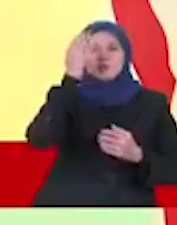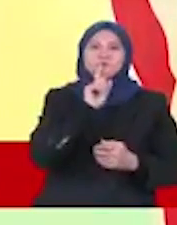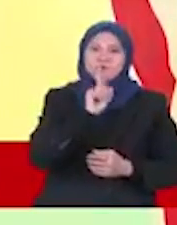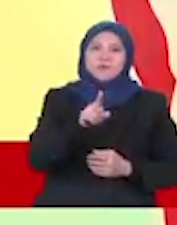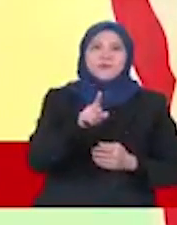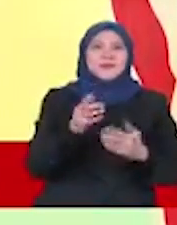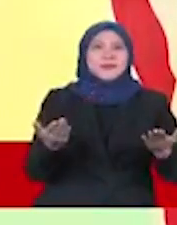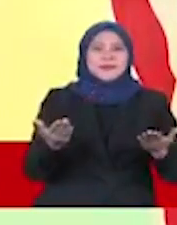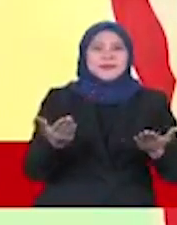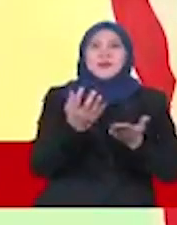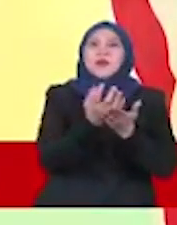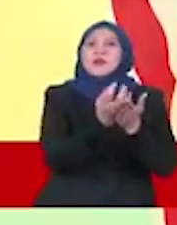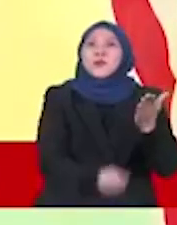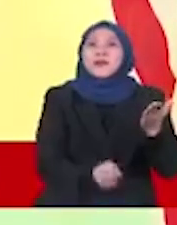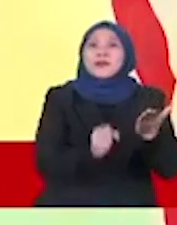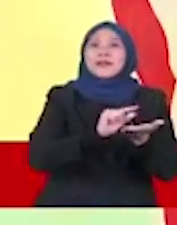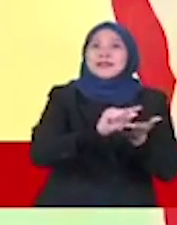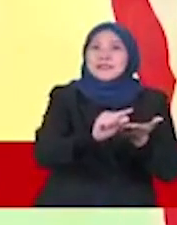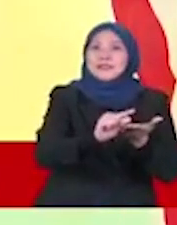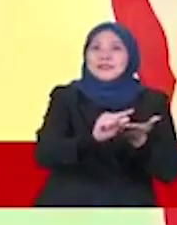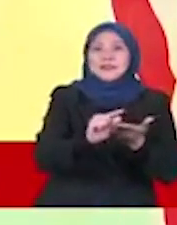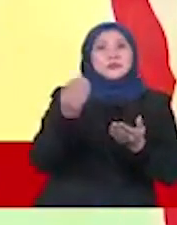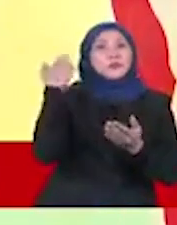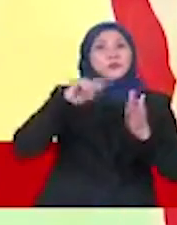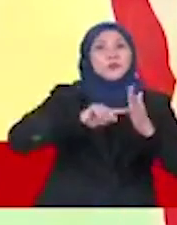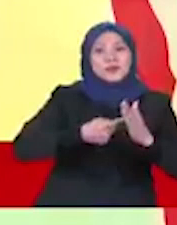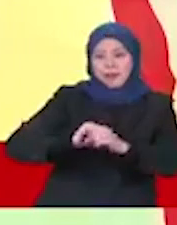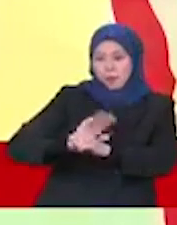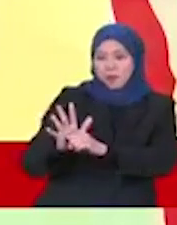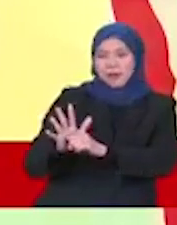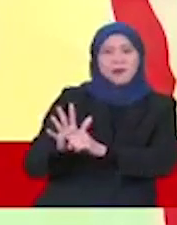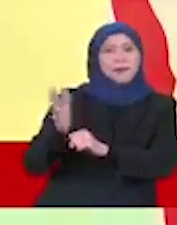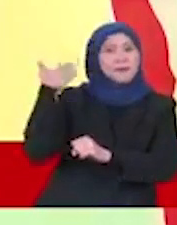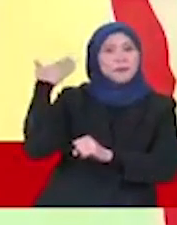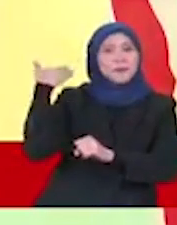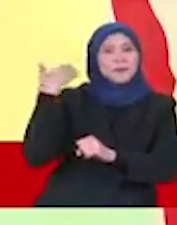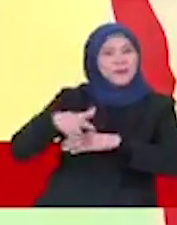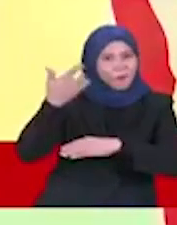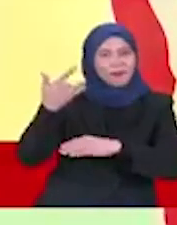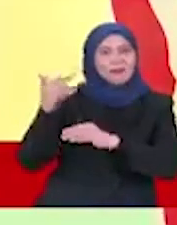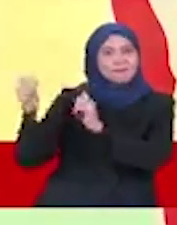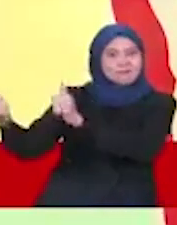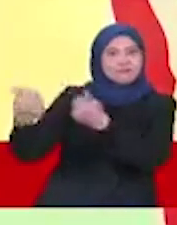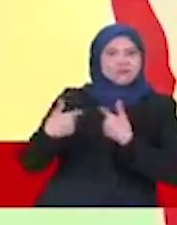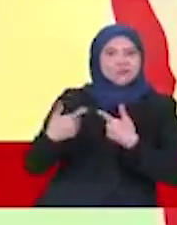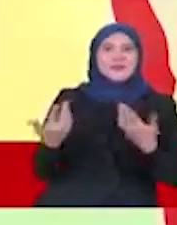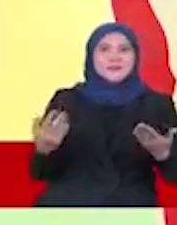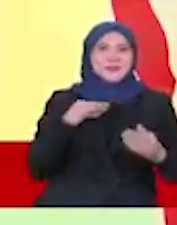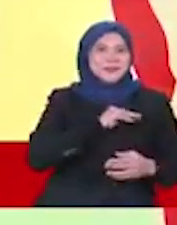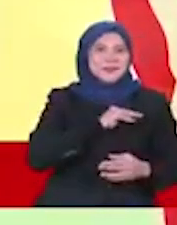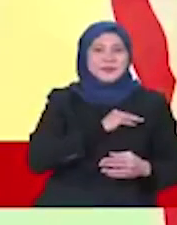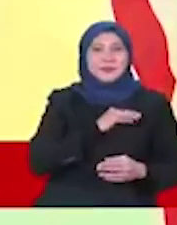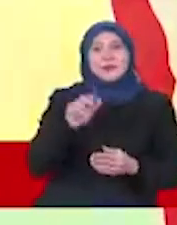menolak gaji sejak COVID. Ya. Jadi dia lebih awal daripada saya. Ya. Dia tidak menerima